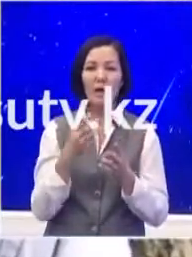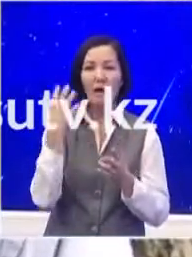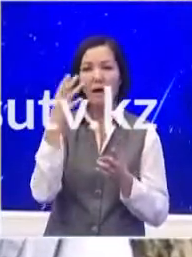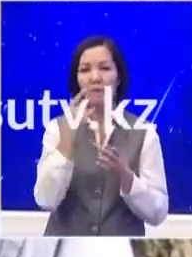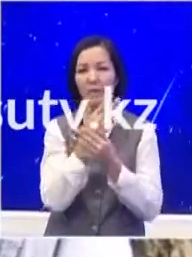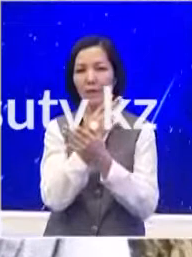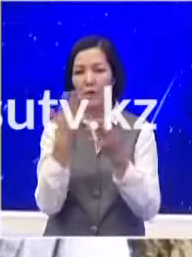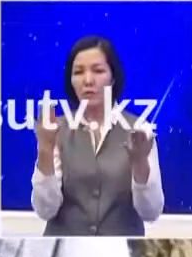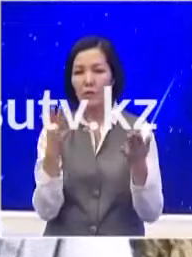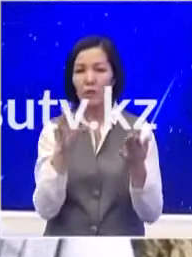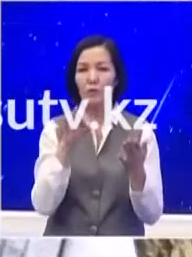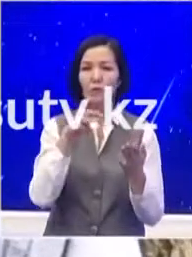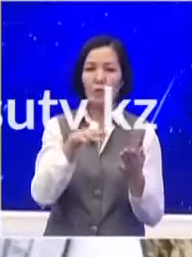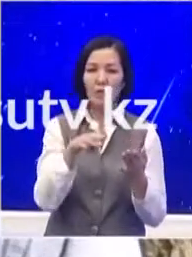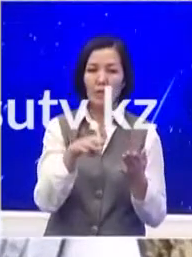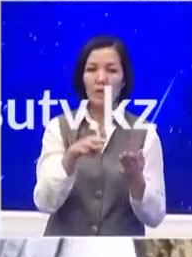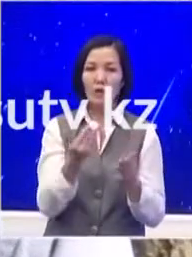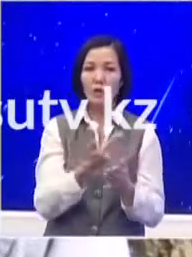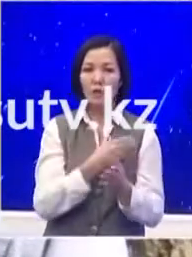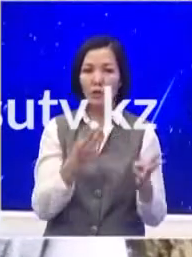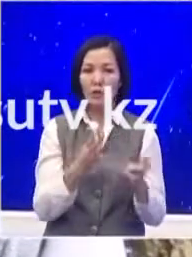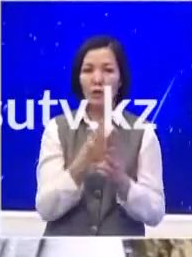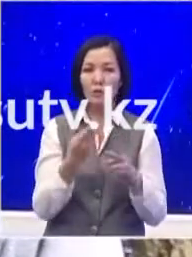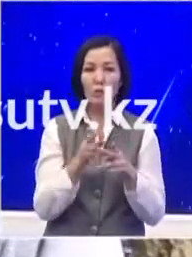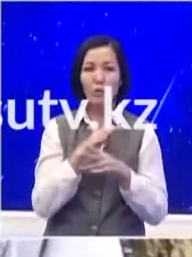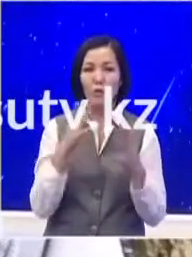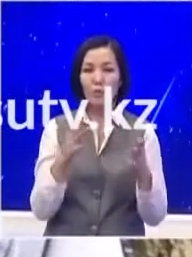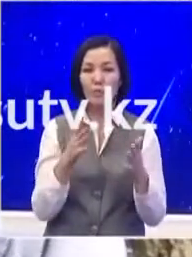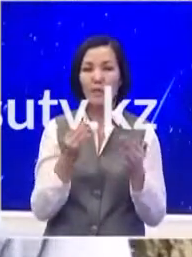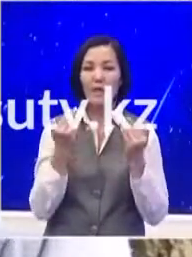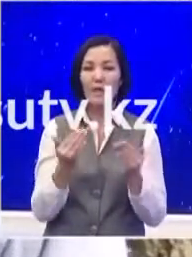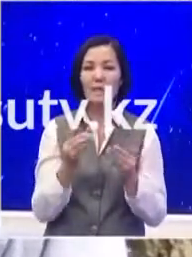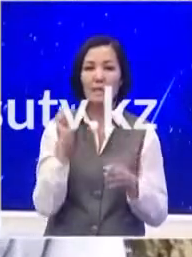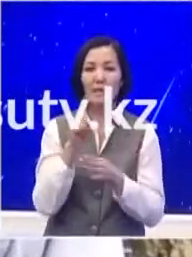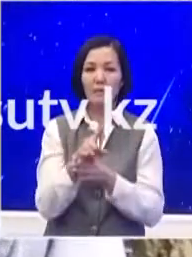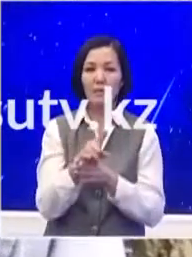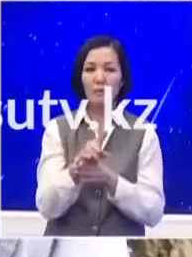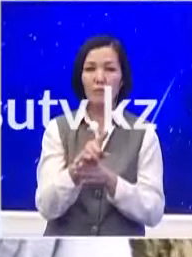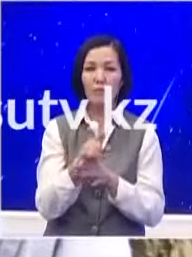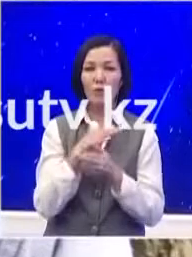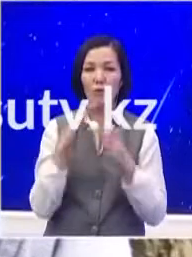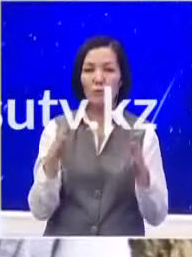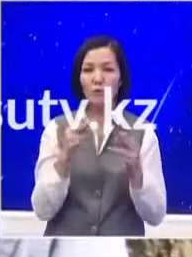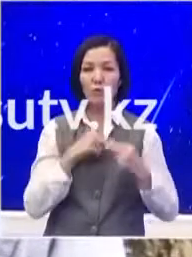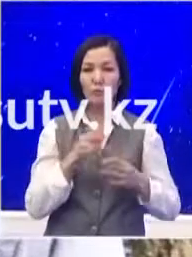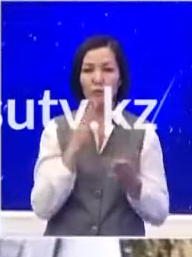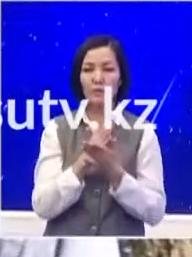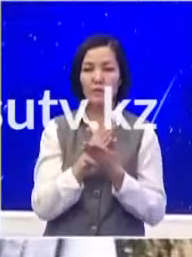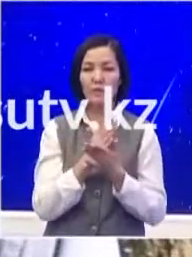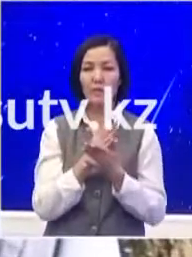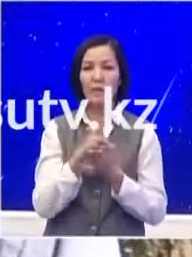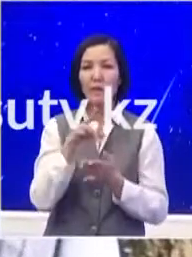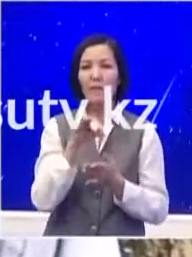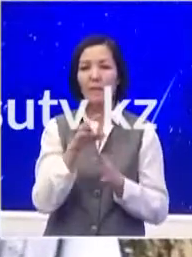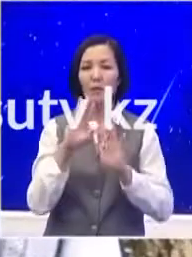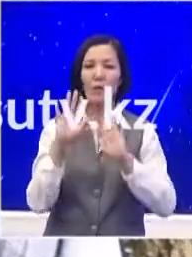Зарялатау, Юбилейная сияқты сорттарымыз сұранысқа ие. Қазір біз оны бағбандардың тапсырысы бойынша көбейту үшін жұмыс істеп жатырмыз.